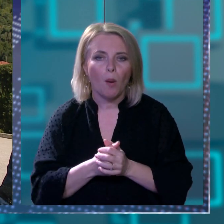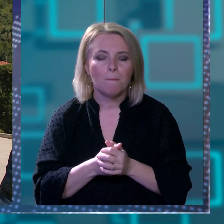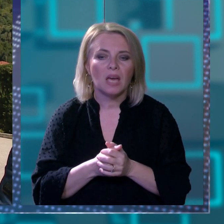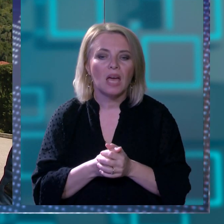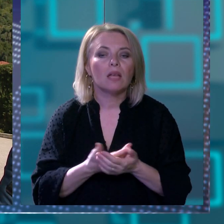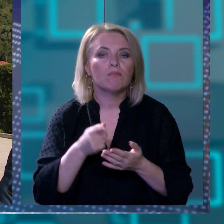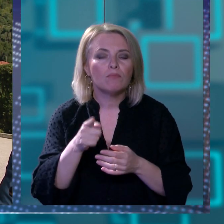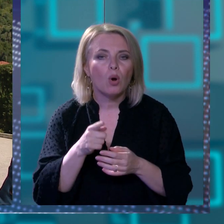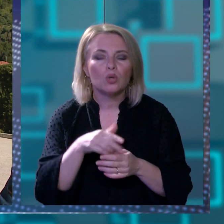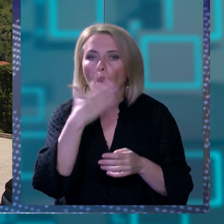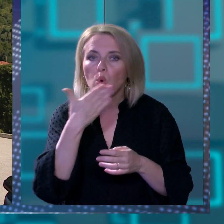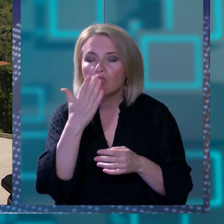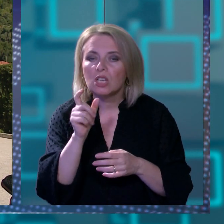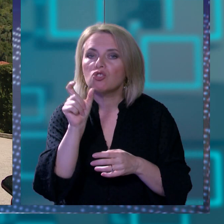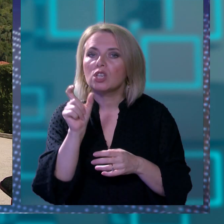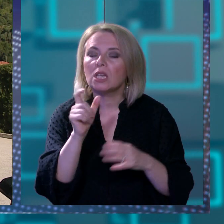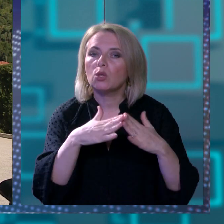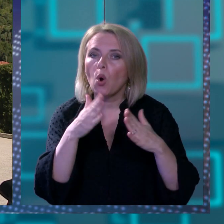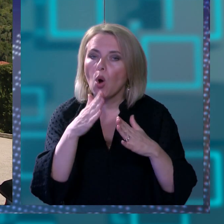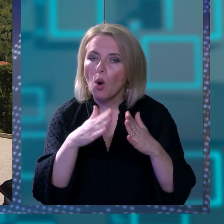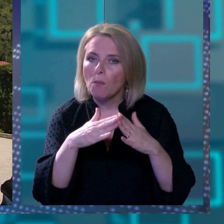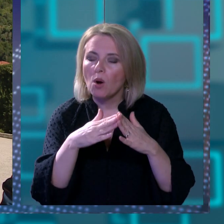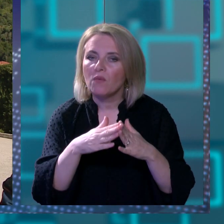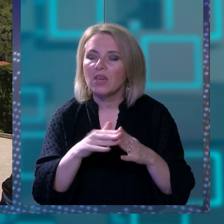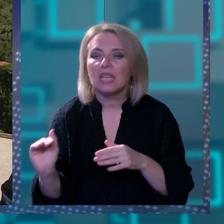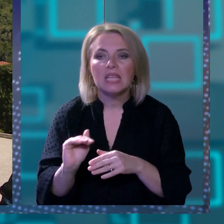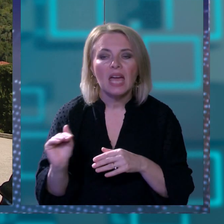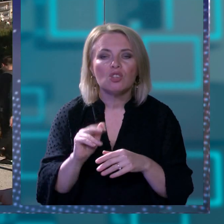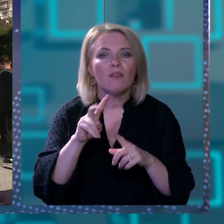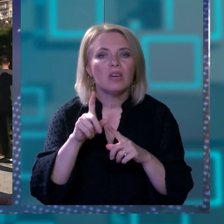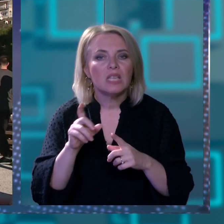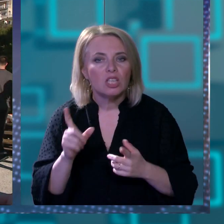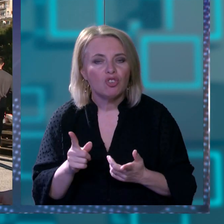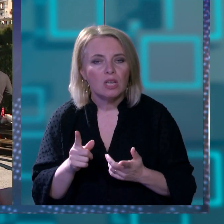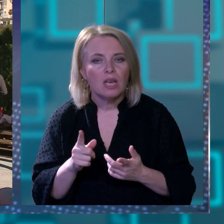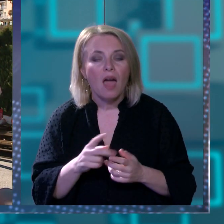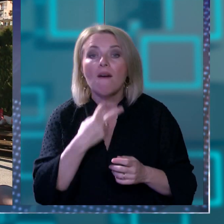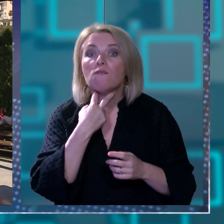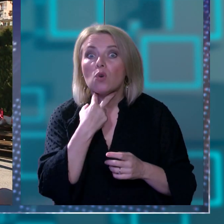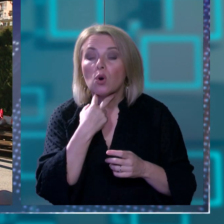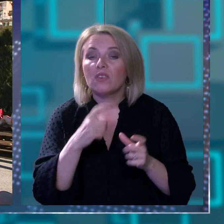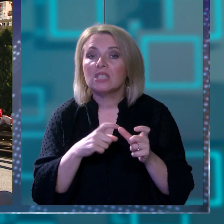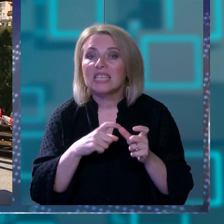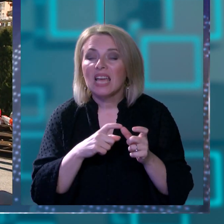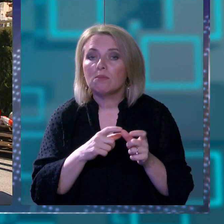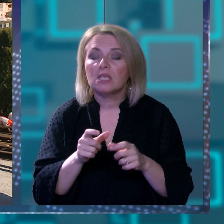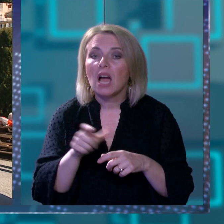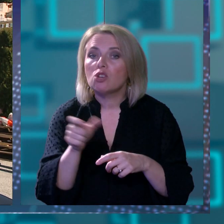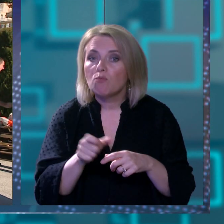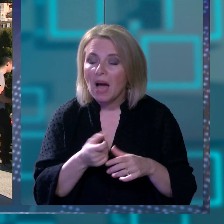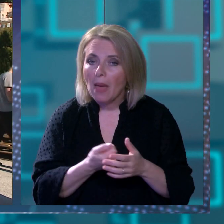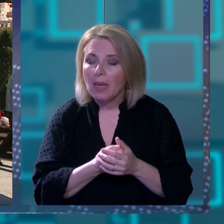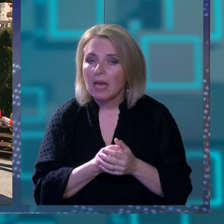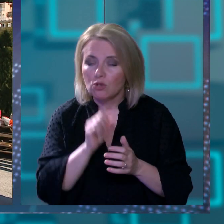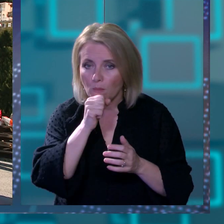su učenički domovi, to su dječji vrtići. Vukovarsko-srijemska županija i Dubrovačko-neretvanska